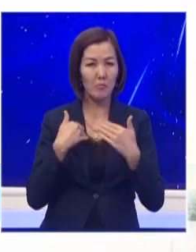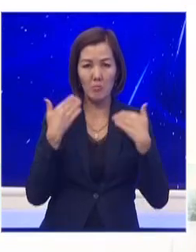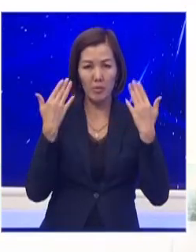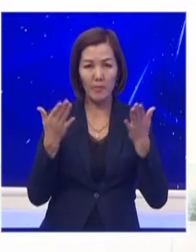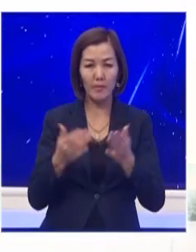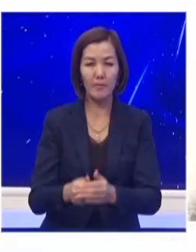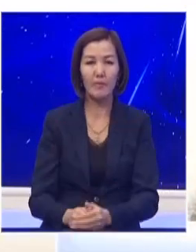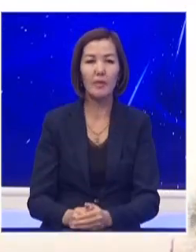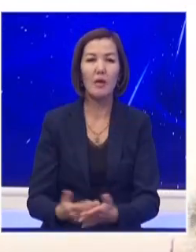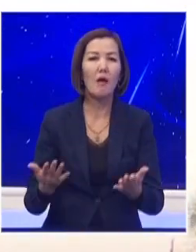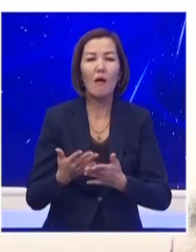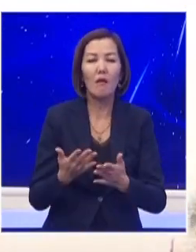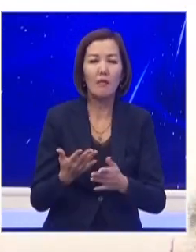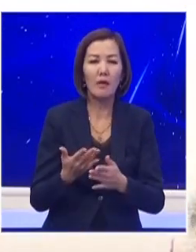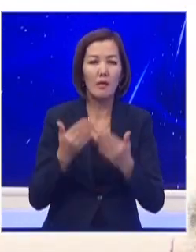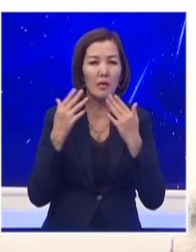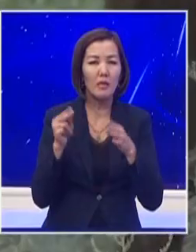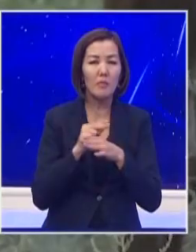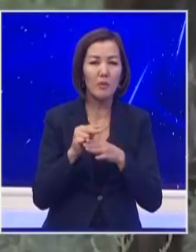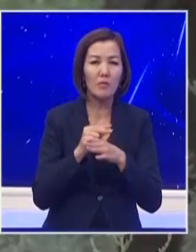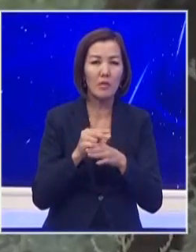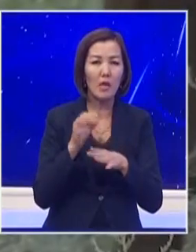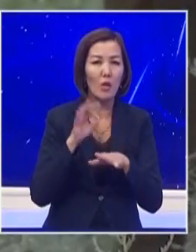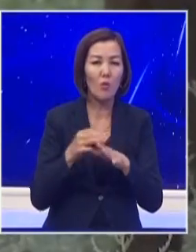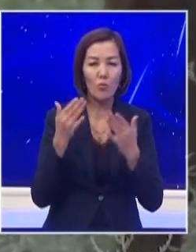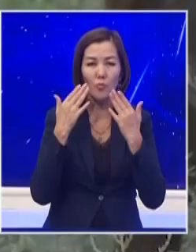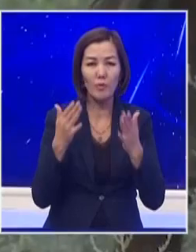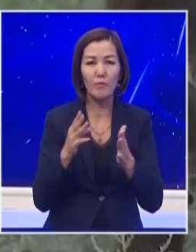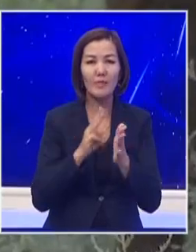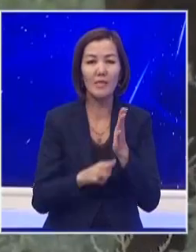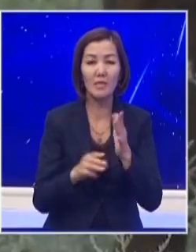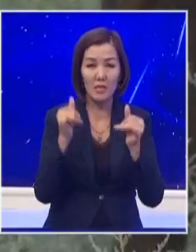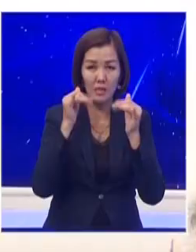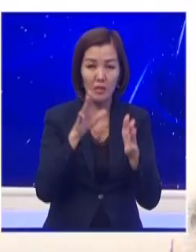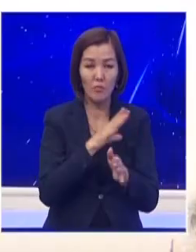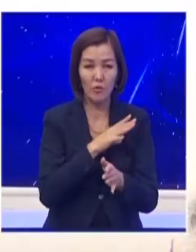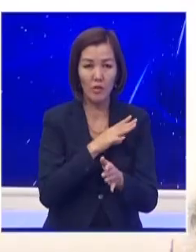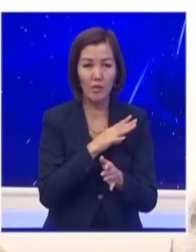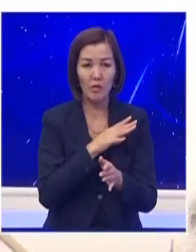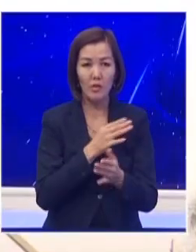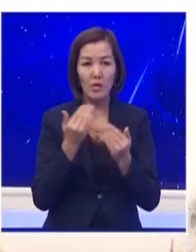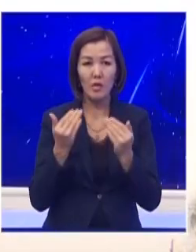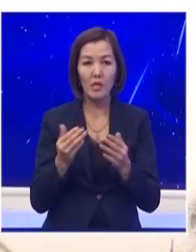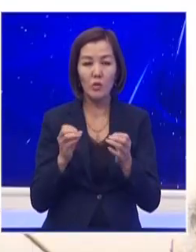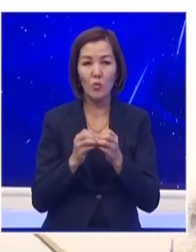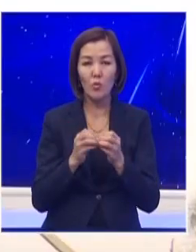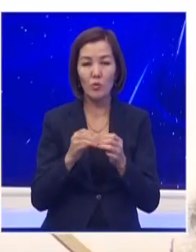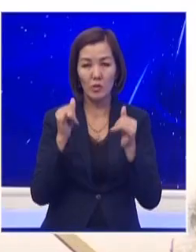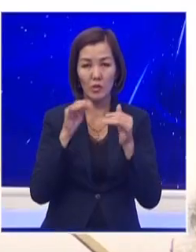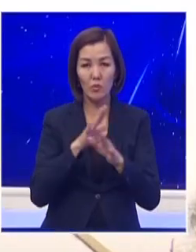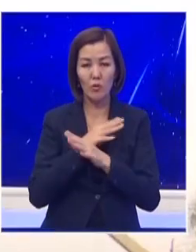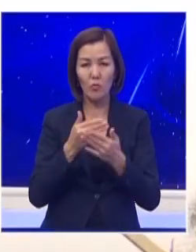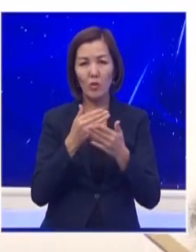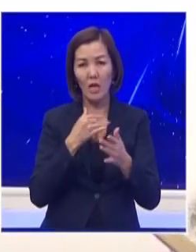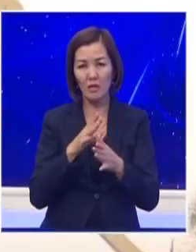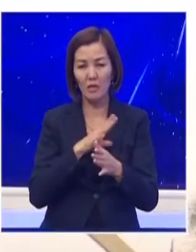екен. Қандай ем салып жатқанда онда түсінбеймін. 80-де сиыр болған, мен өлгі бақылы мен он сиыр өлді. Оның алдында